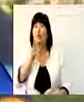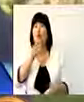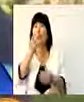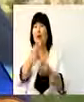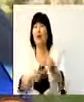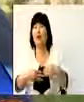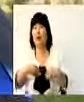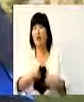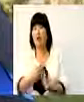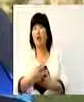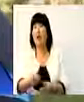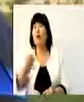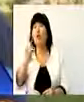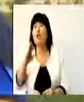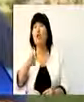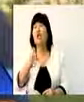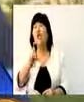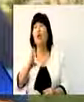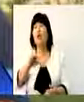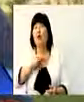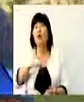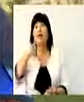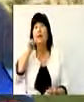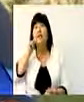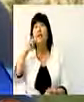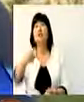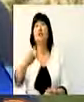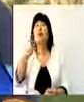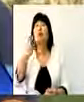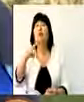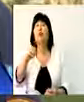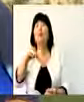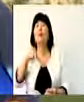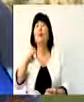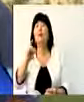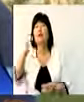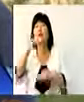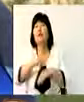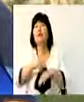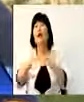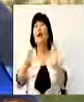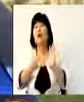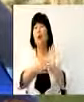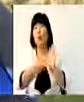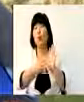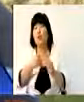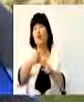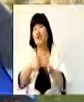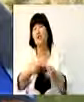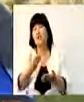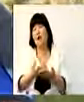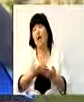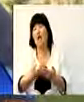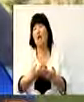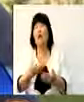отыр. Оның біреуі Жаңаорғанда болса, кеше 23 мамыр күні кешкі сағат 9:30 шамасында